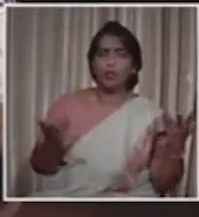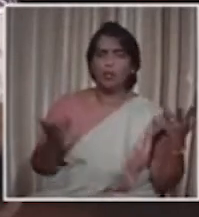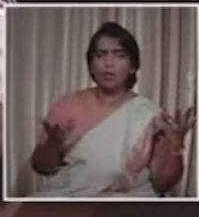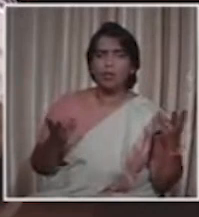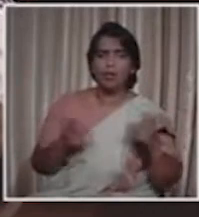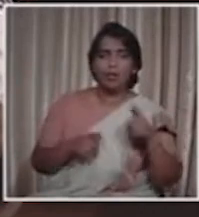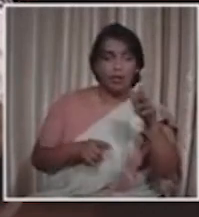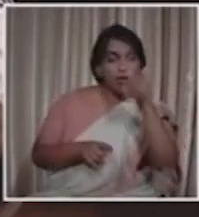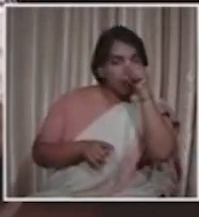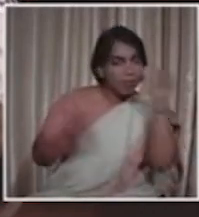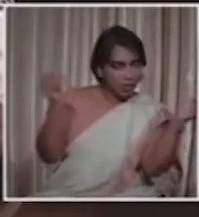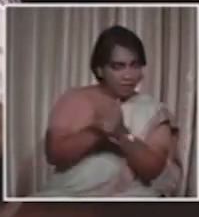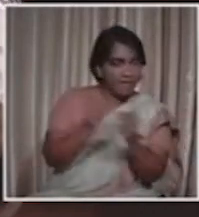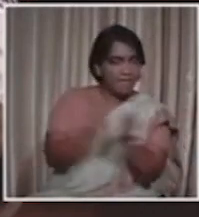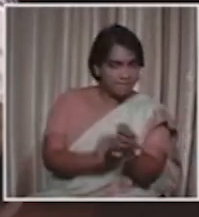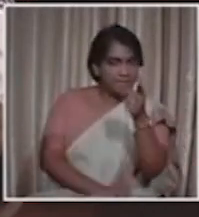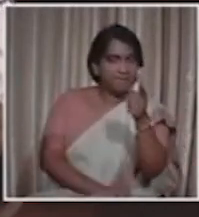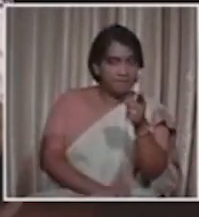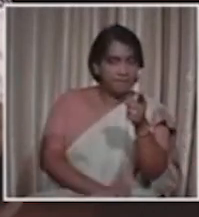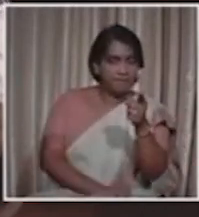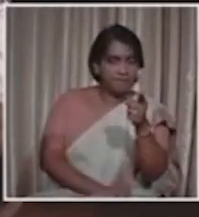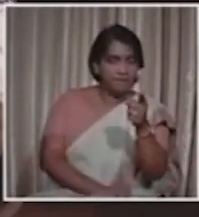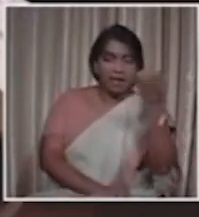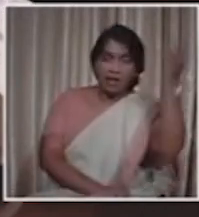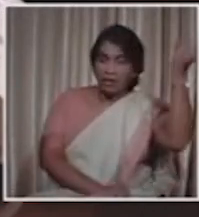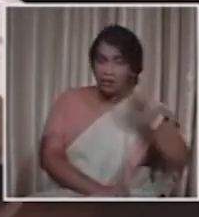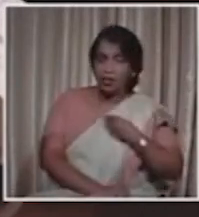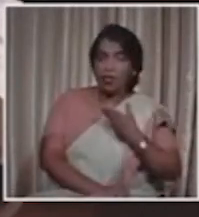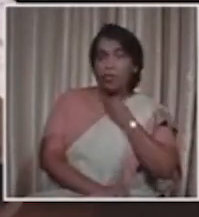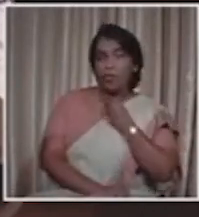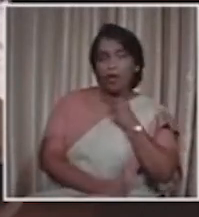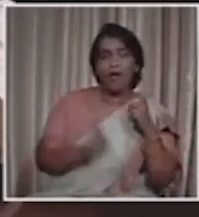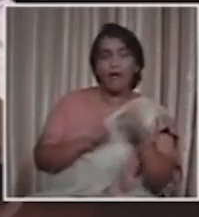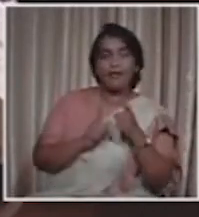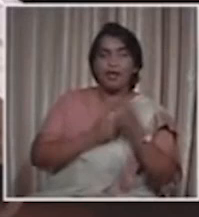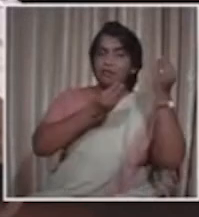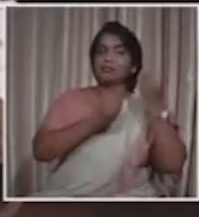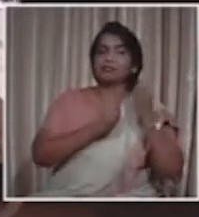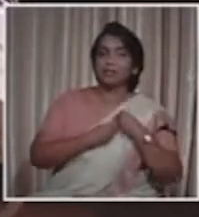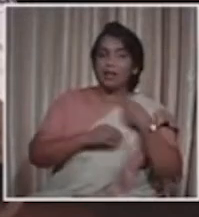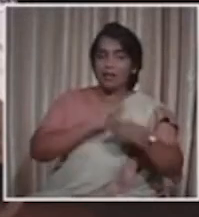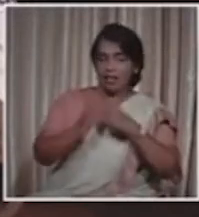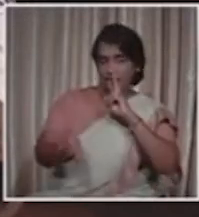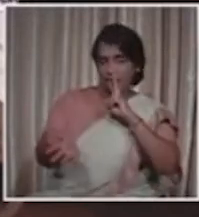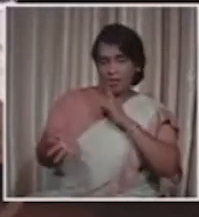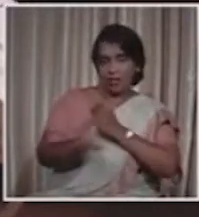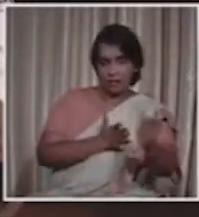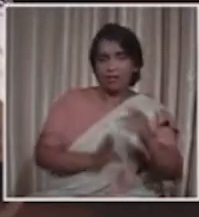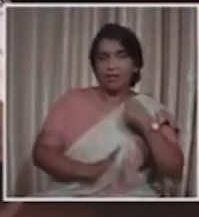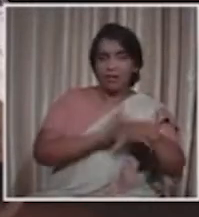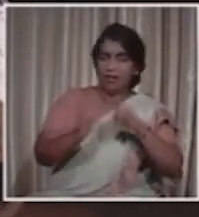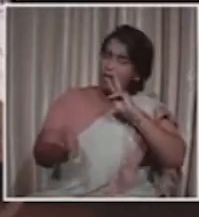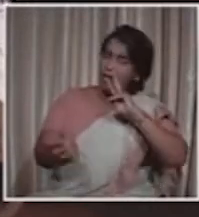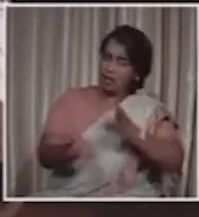ජිල් මාට් එකක් කරා නේද? අර යුවාන් ලැබුණු ටික බොරුවට ඩොලර් ලැබුණයි කියලා රට ඇඳෙව්ව නේද? රට රැවට්ටුව